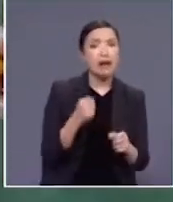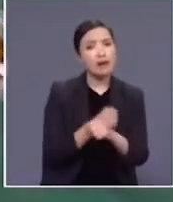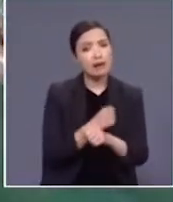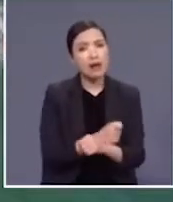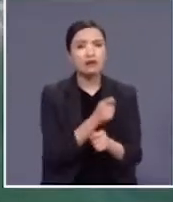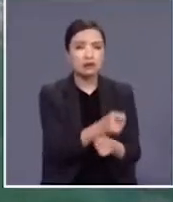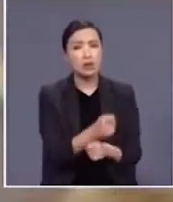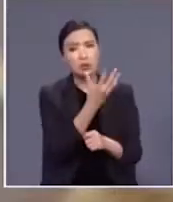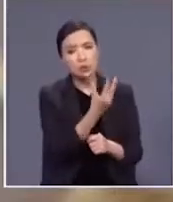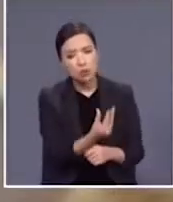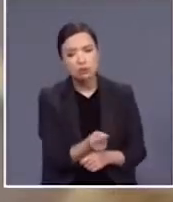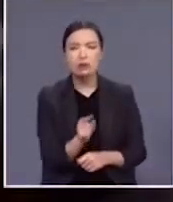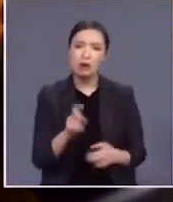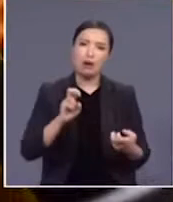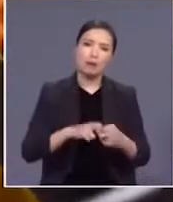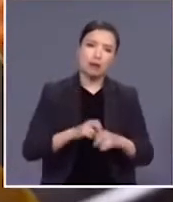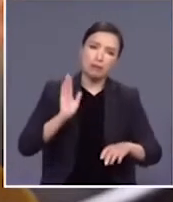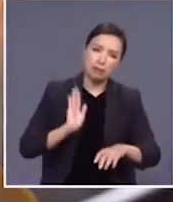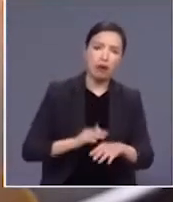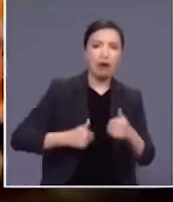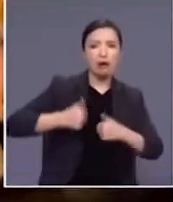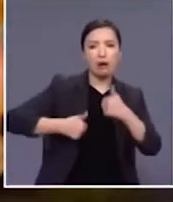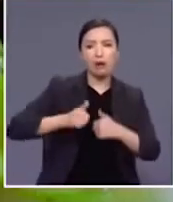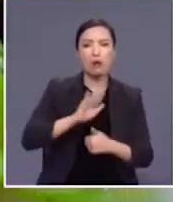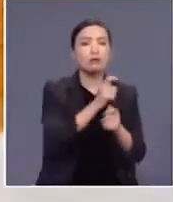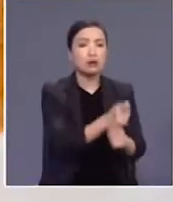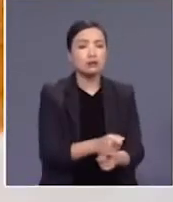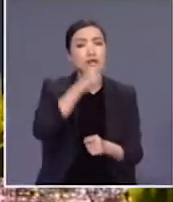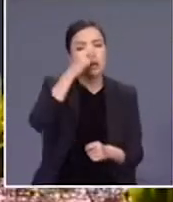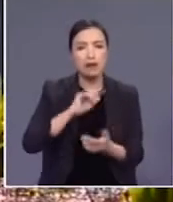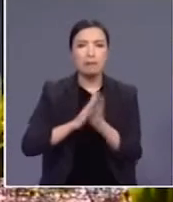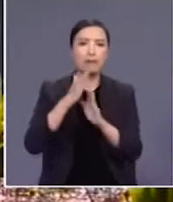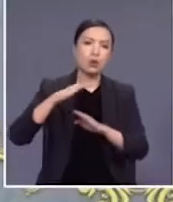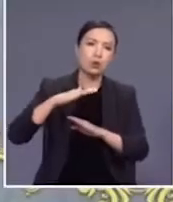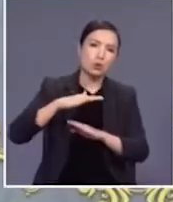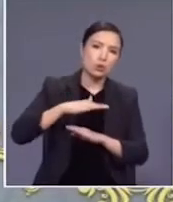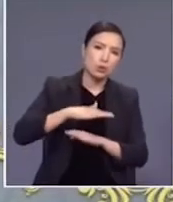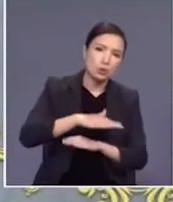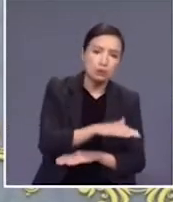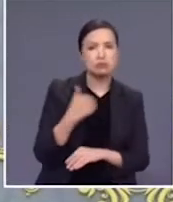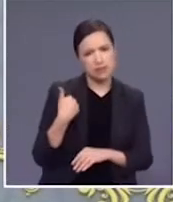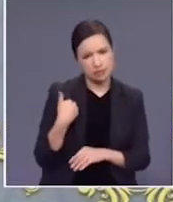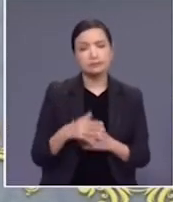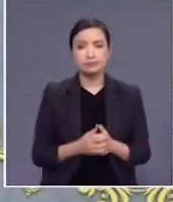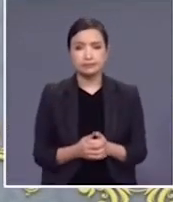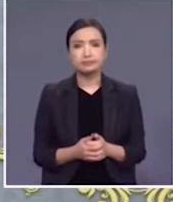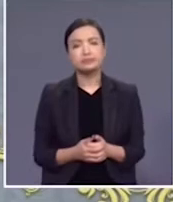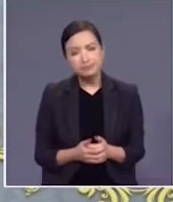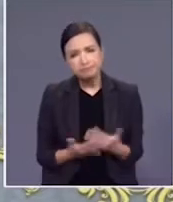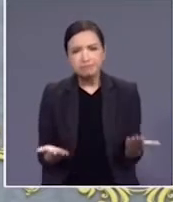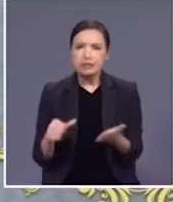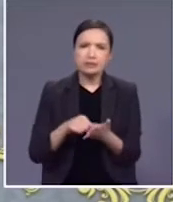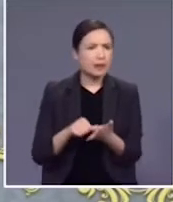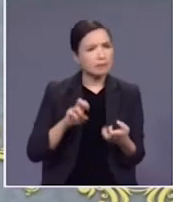ะทำให้ศักยภาพการผลิตและความสามารถในการแข่งขันของภาคเกษตรไทยปรับลดลงอย่างต่อเนื่องนะครับดังนั้นเราคงไม่สามารถจะแ